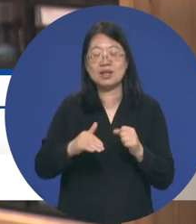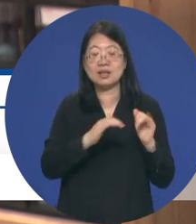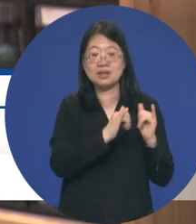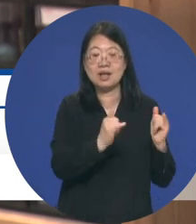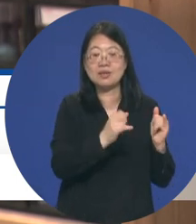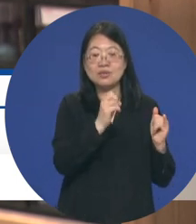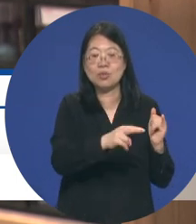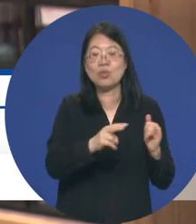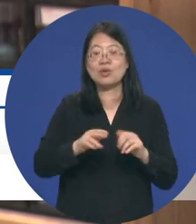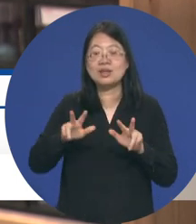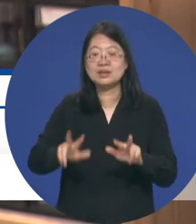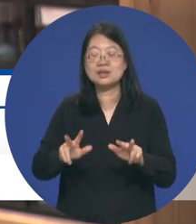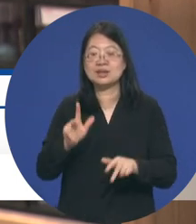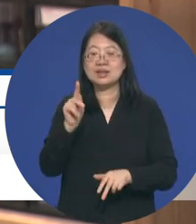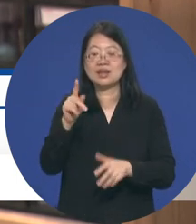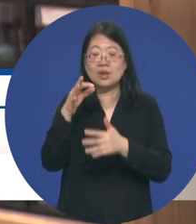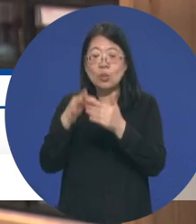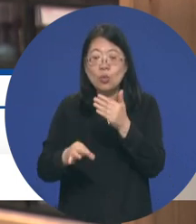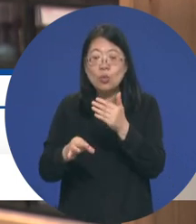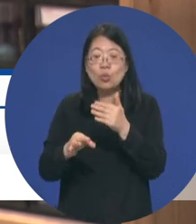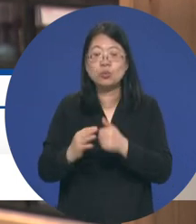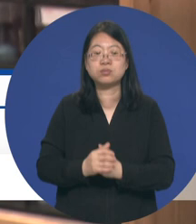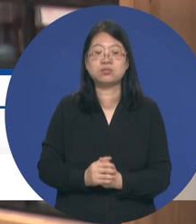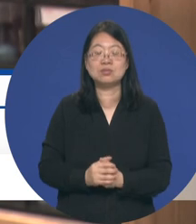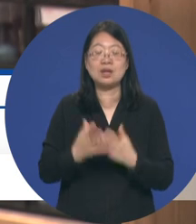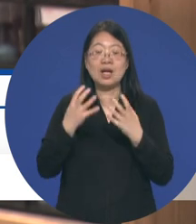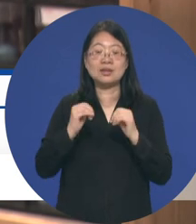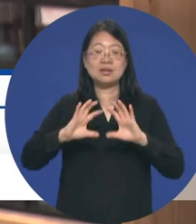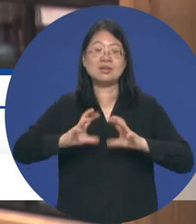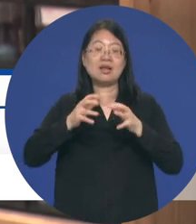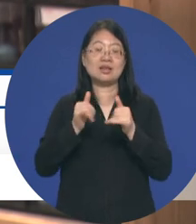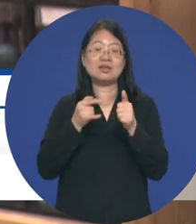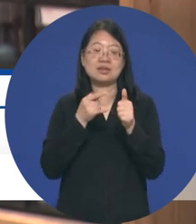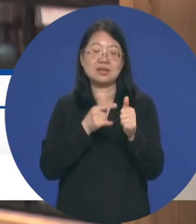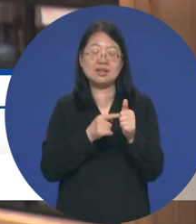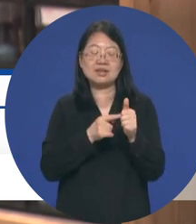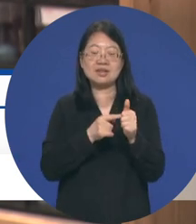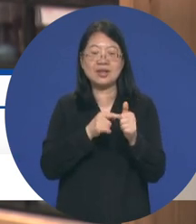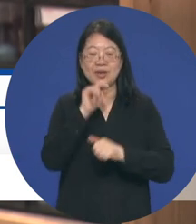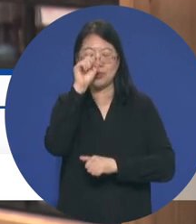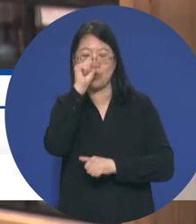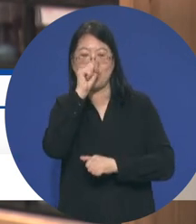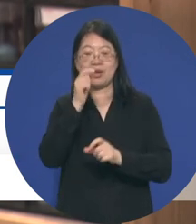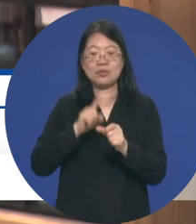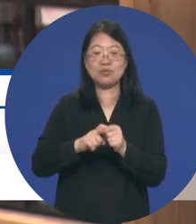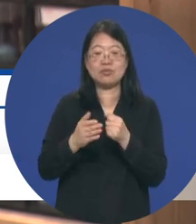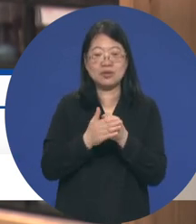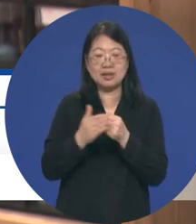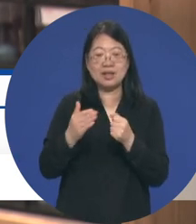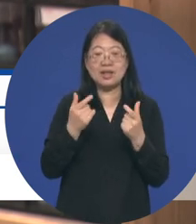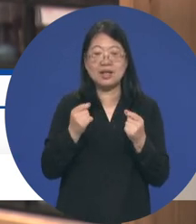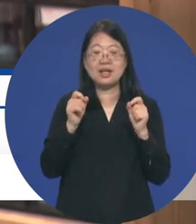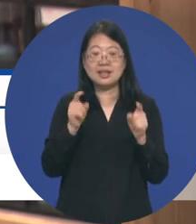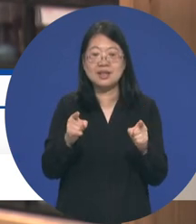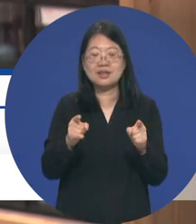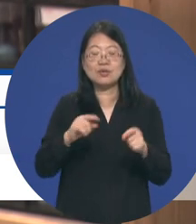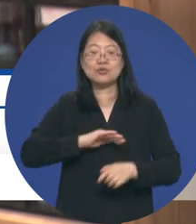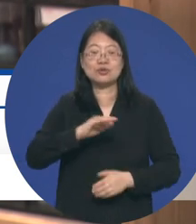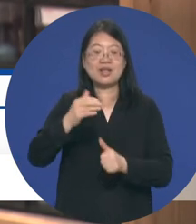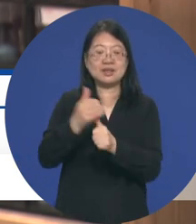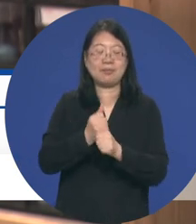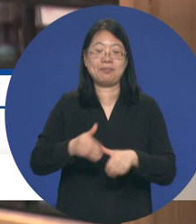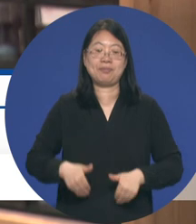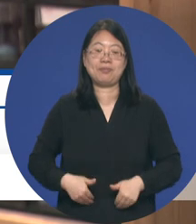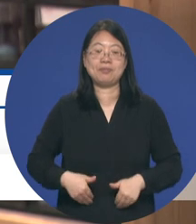그리고 사람과 그리고 또 지금 K 콘텐츠가 많은 세계인들이 또 열광을 하고 있고 어 그런 기회를 분명히 우리는